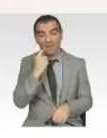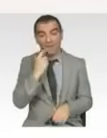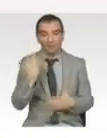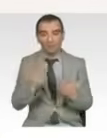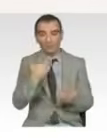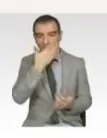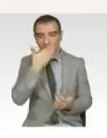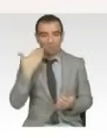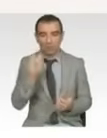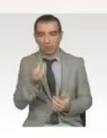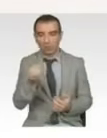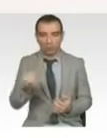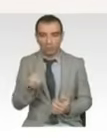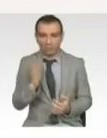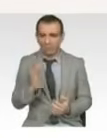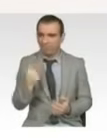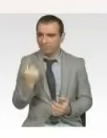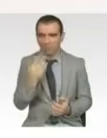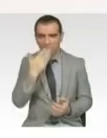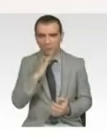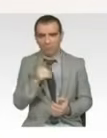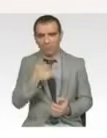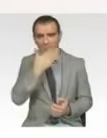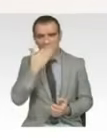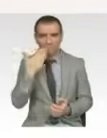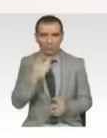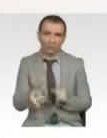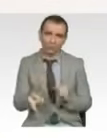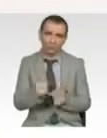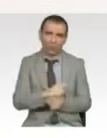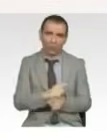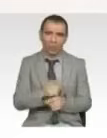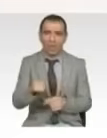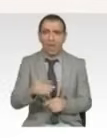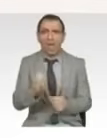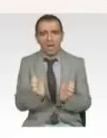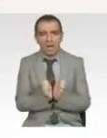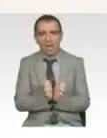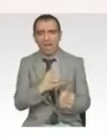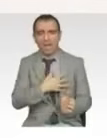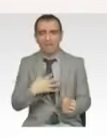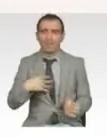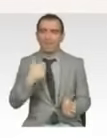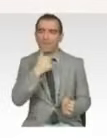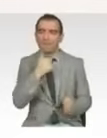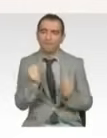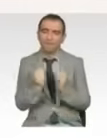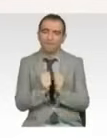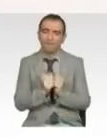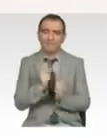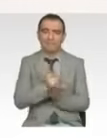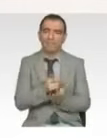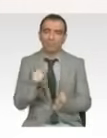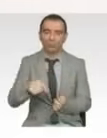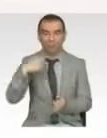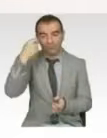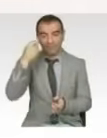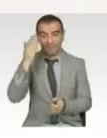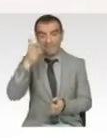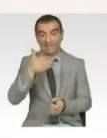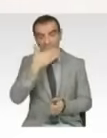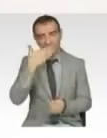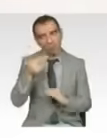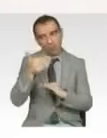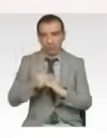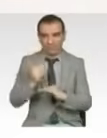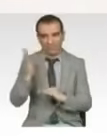ki Ramazan'da çok fazla yapacak bir şey de yok. İftardan sonra aileler, anneleri, babalarıyla birlikte mutlaka bu filmi izlemeye gitsinler. İftardan önce de